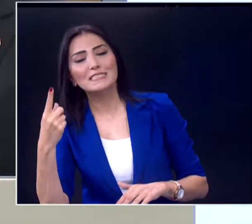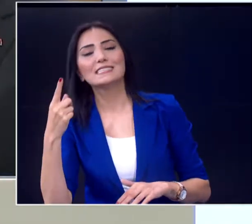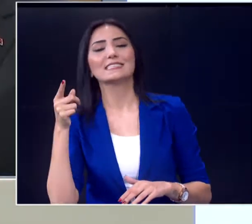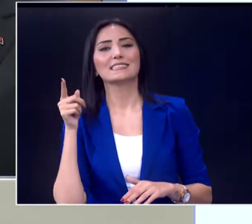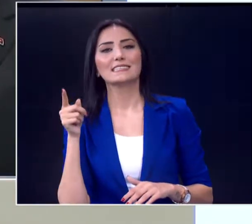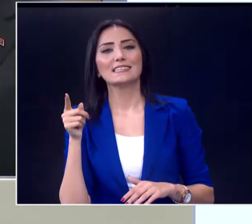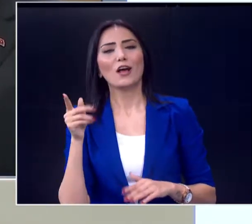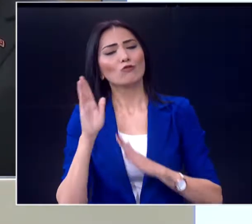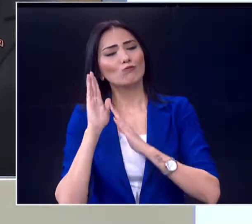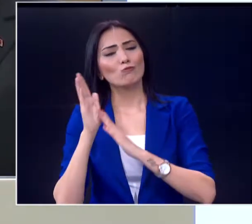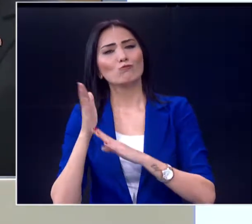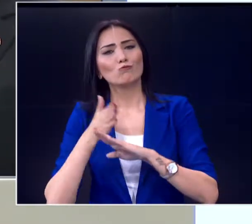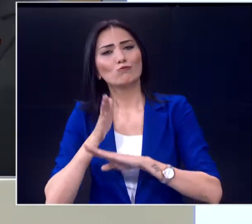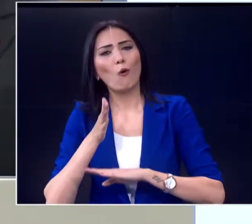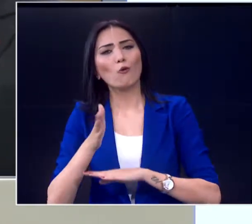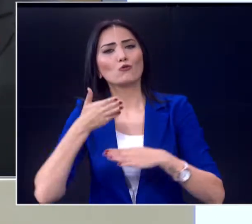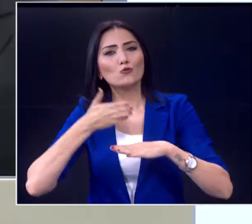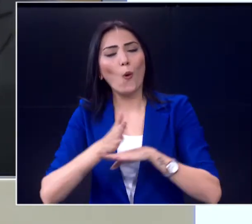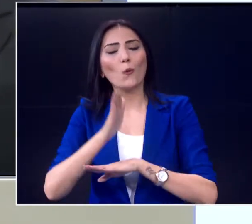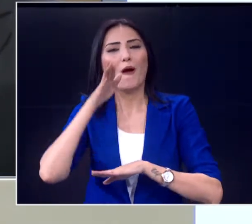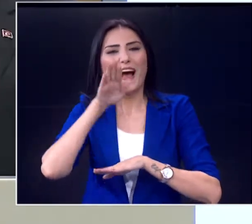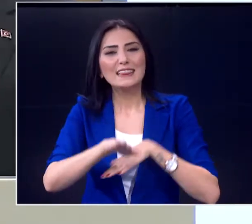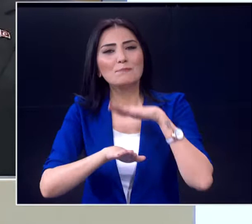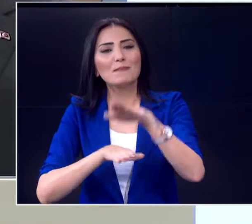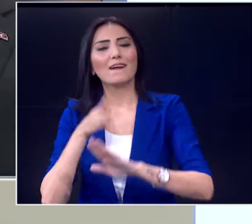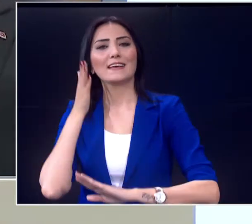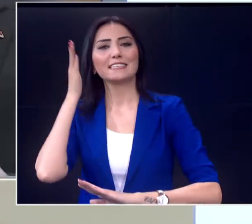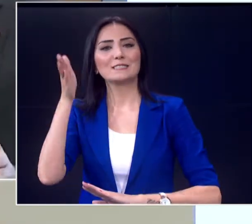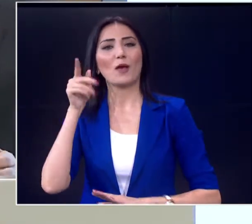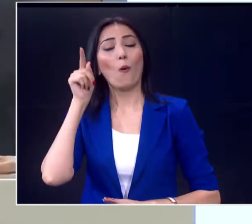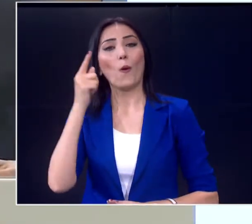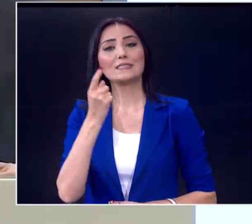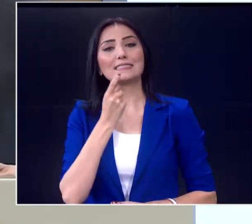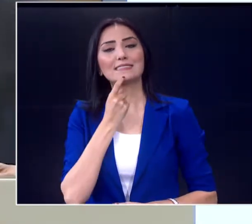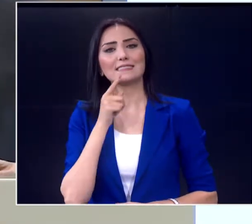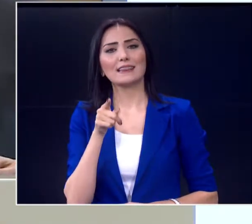vizyonuna doğru emin adımlarla gitmektir. O sene